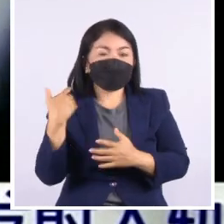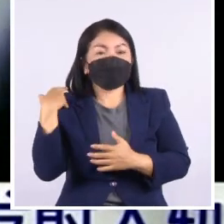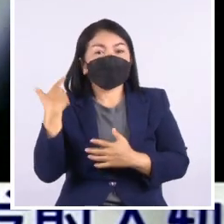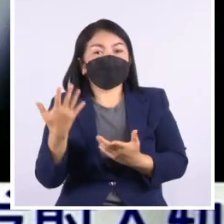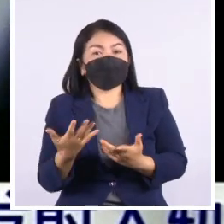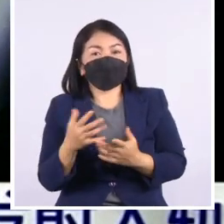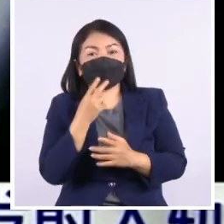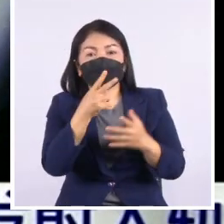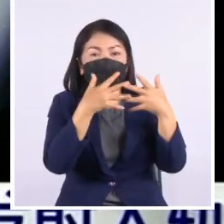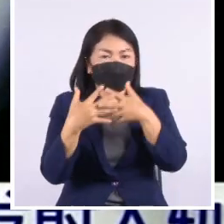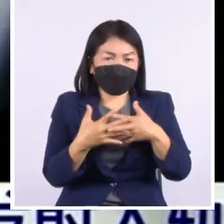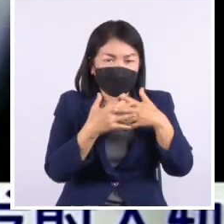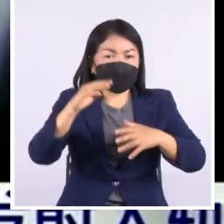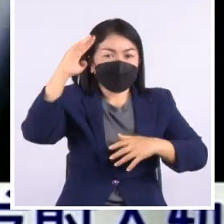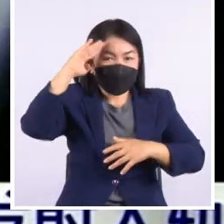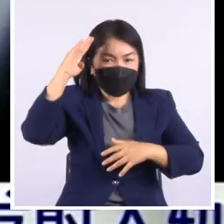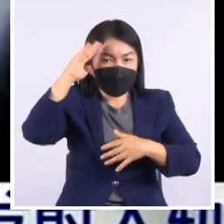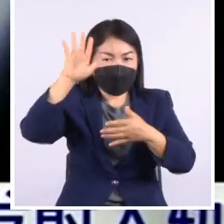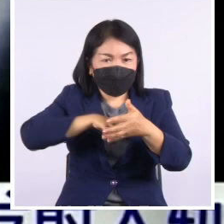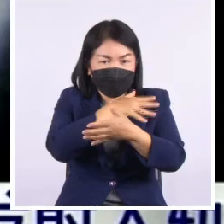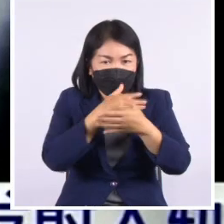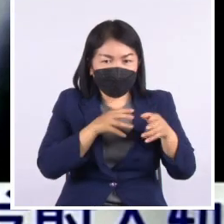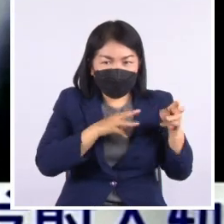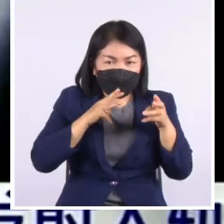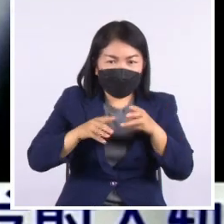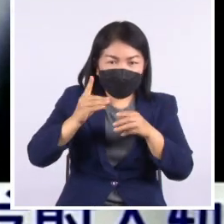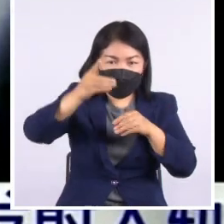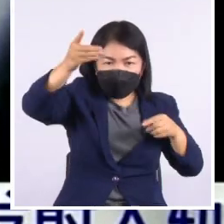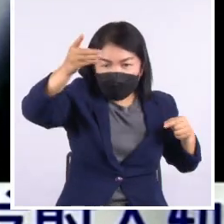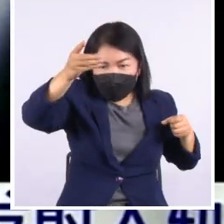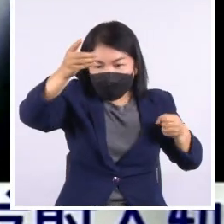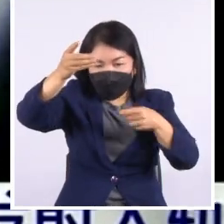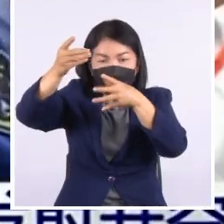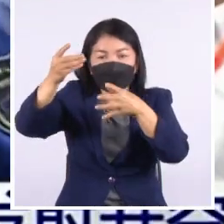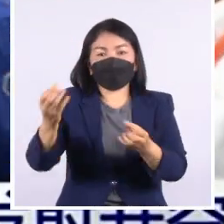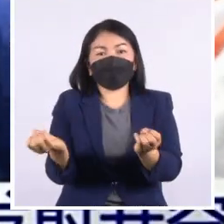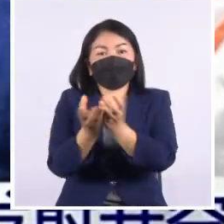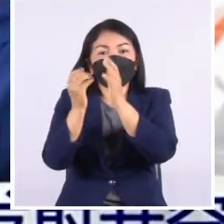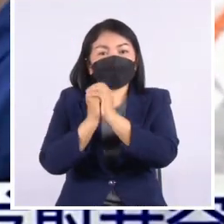มของสหรัฐนั้นไม่มีแผนที่จะยิงมิสไซล์ขึ้นไปสกัดซากจรวดจีนดังกล่าวครับ